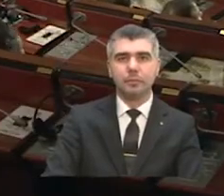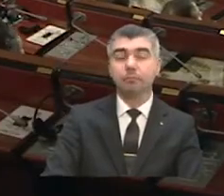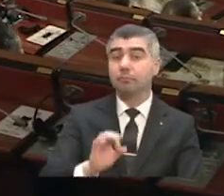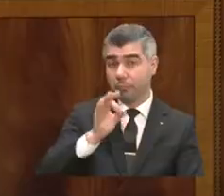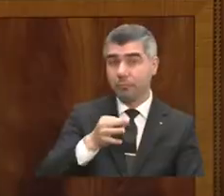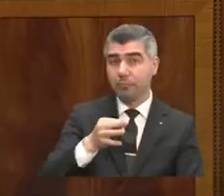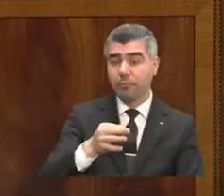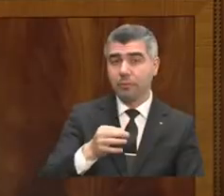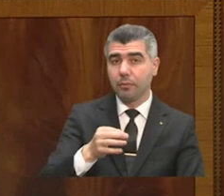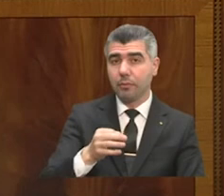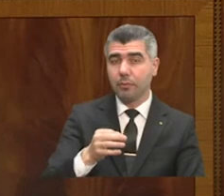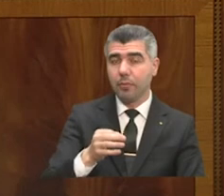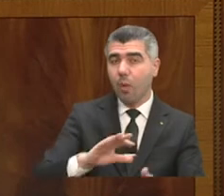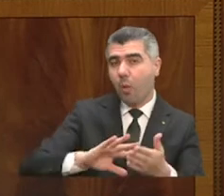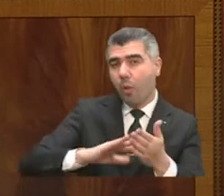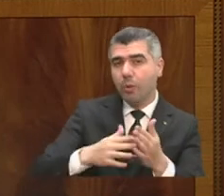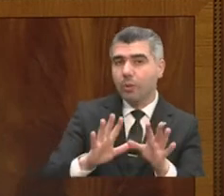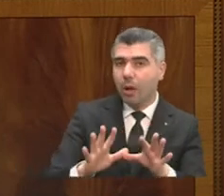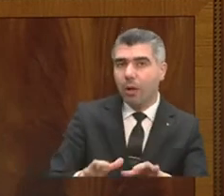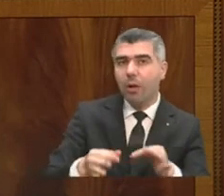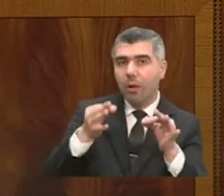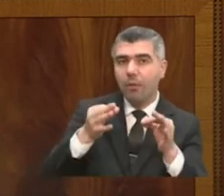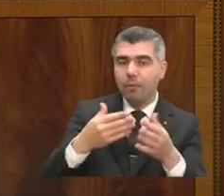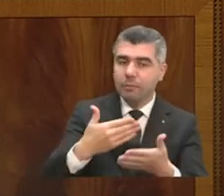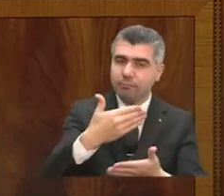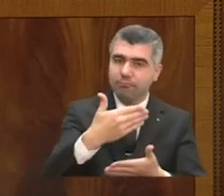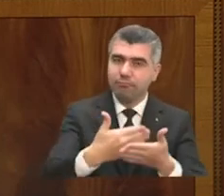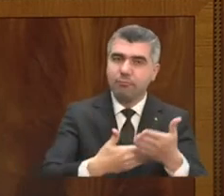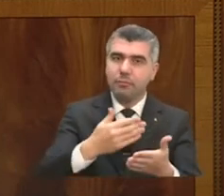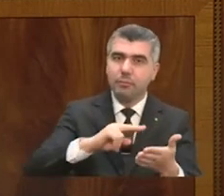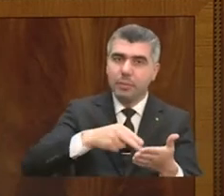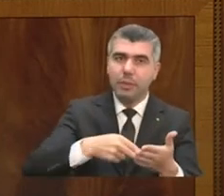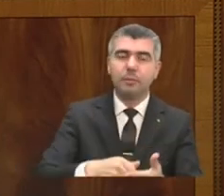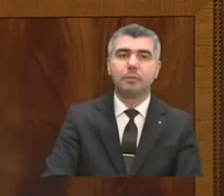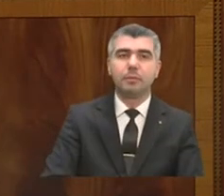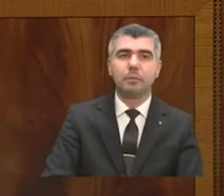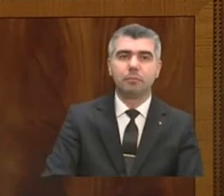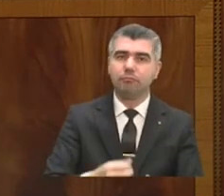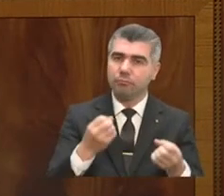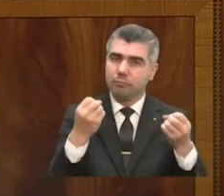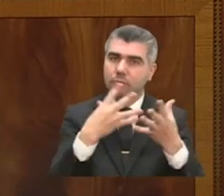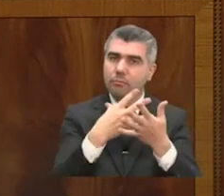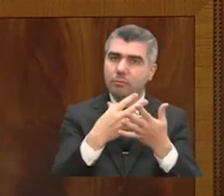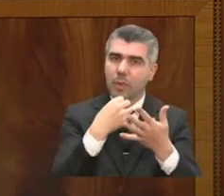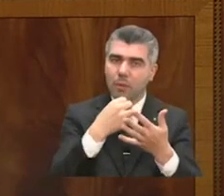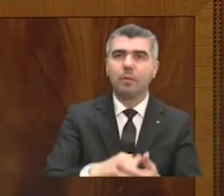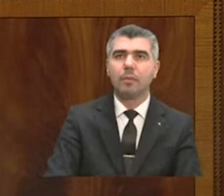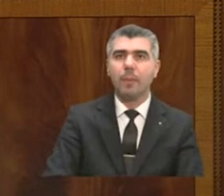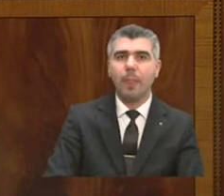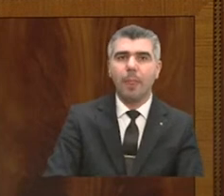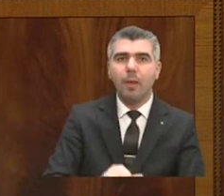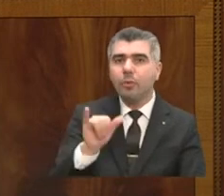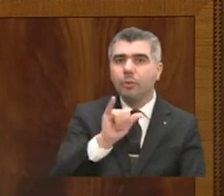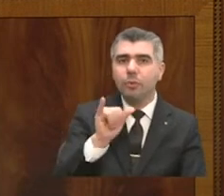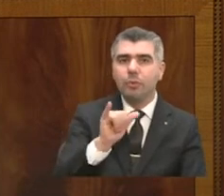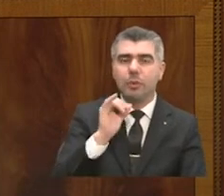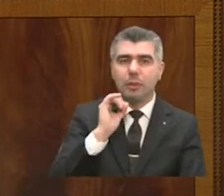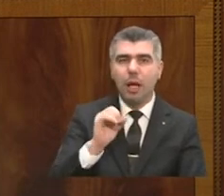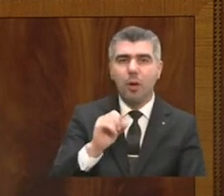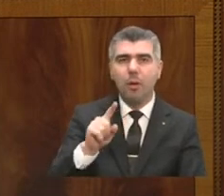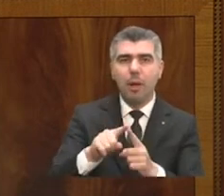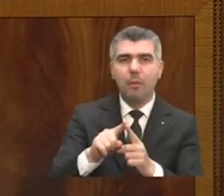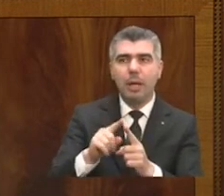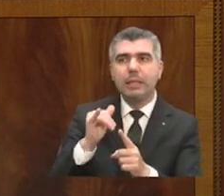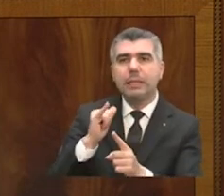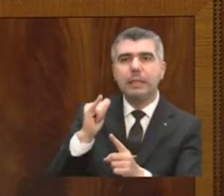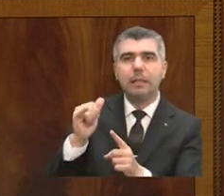marocanité du Sahara. L'objectif de cette résolution bizarre n'est